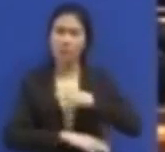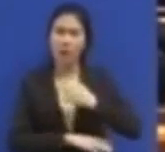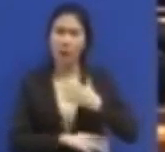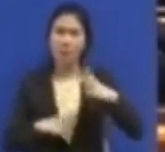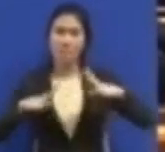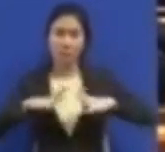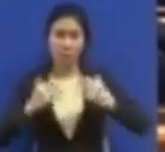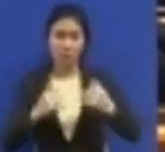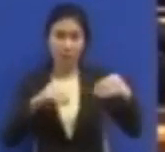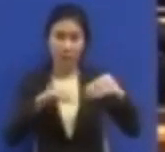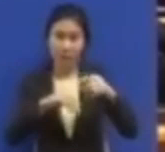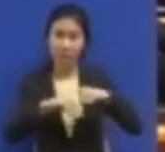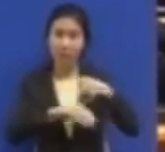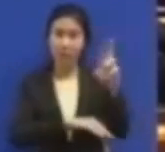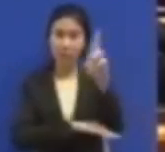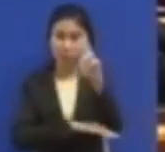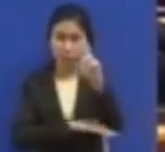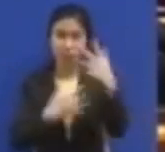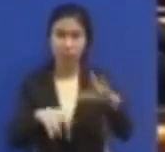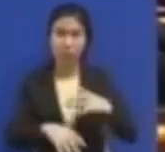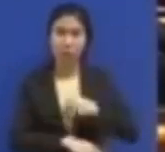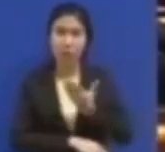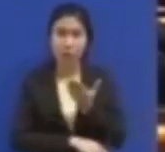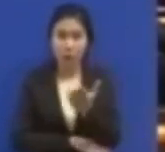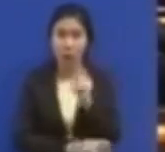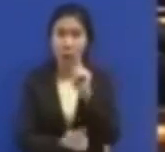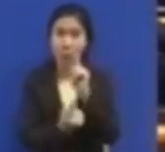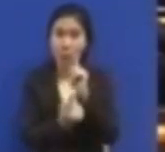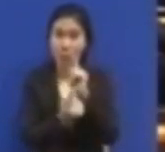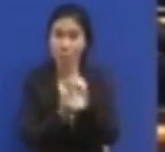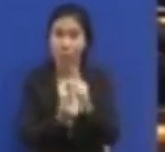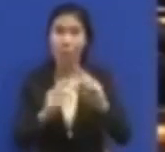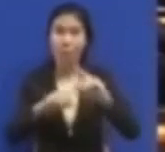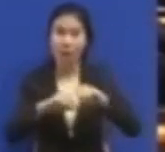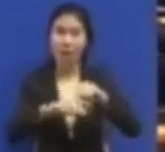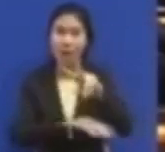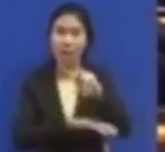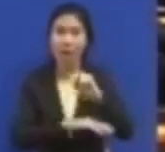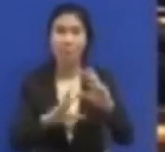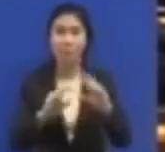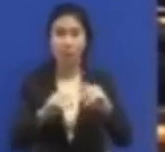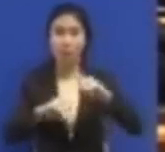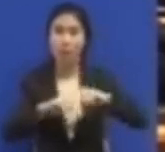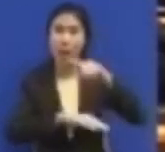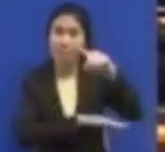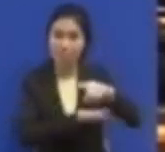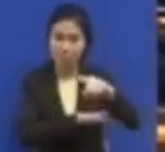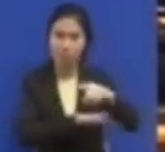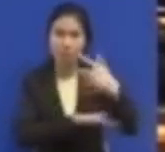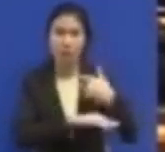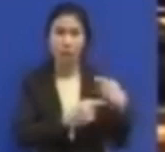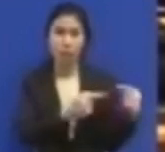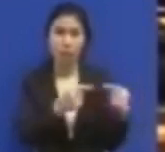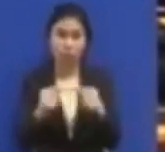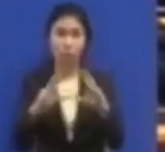งแล้ว ขออนุญาตประท้วงก่อนครับ ประชุมถึงบ่ายโมงแล้วเข้าประชุมต่อครับ